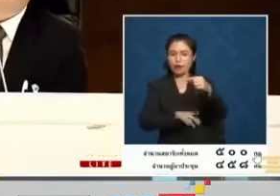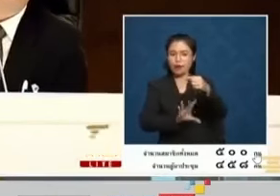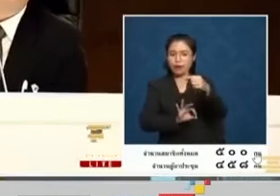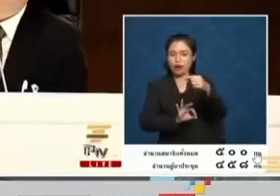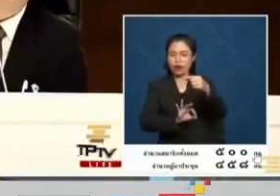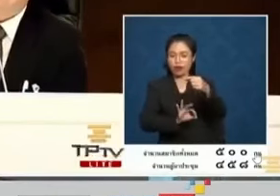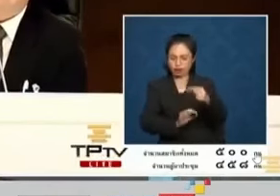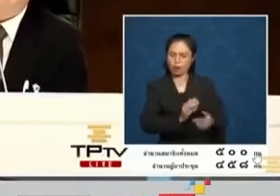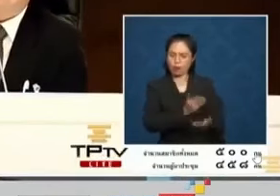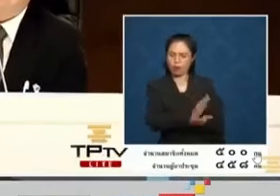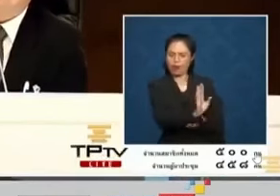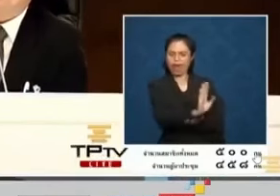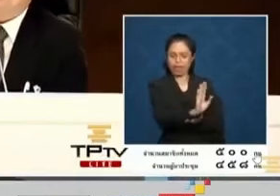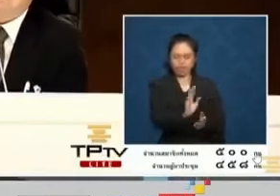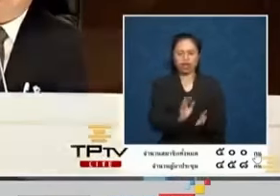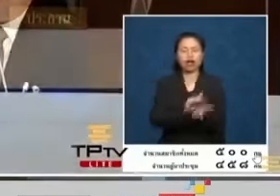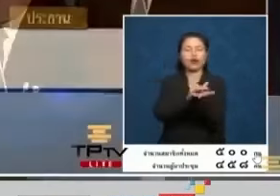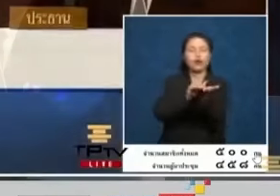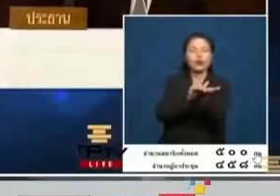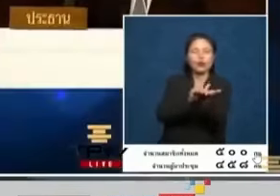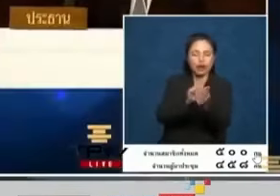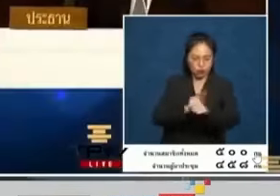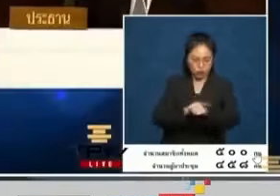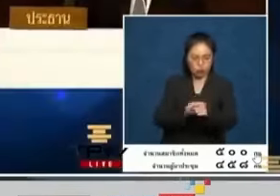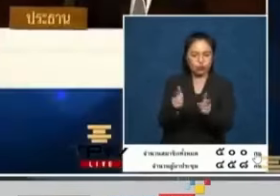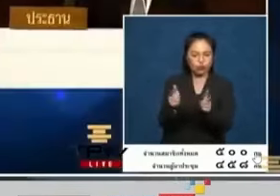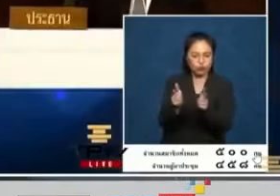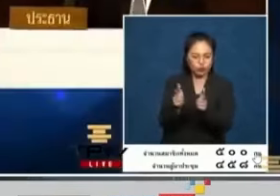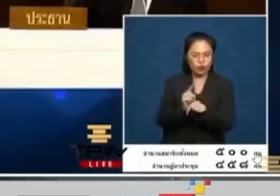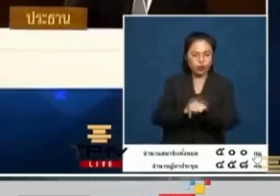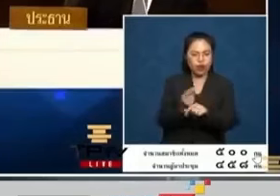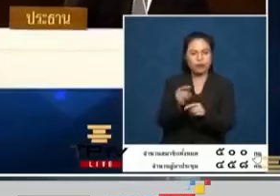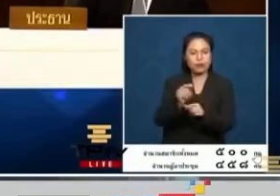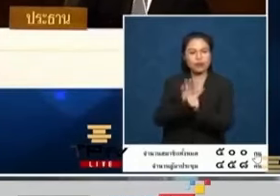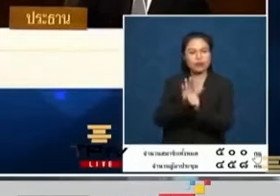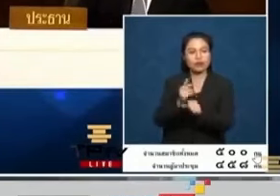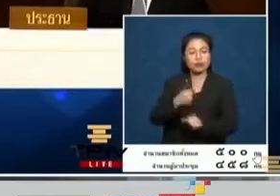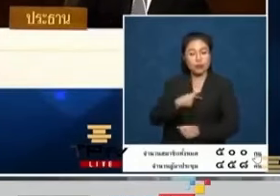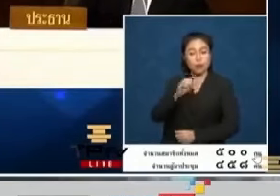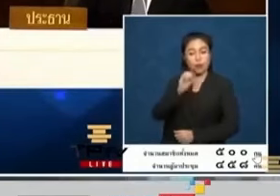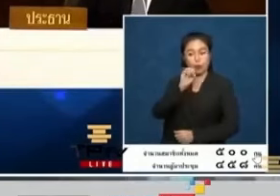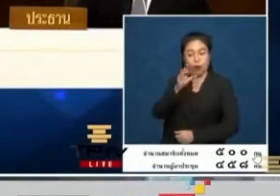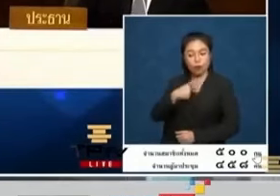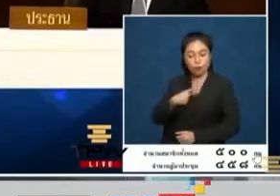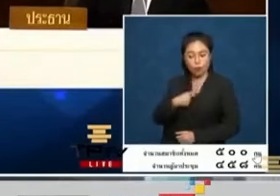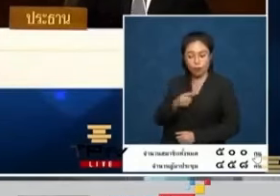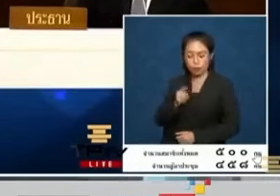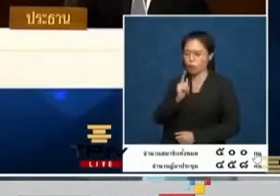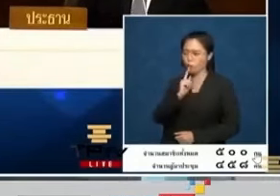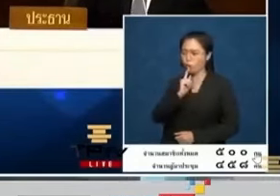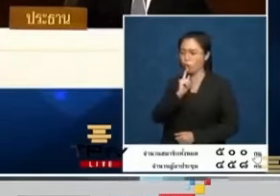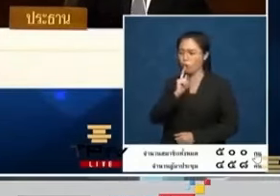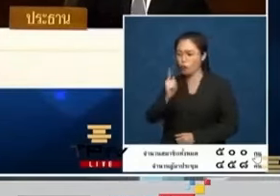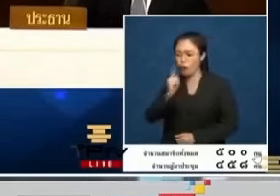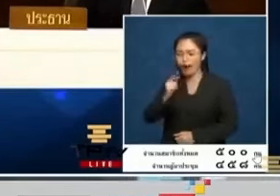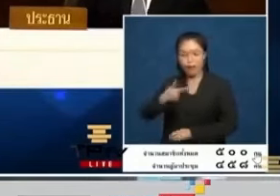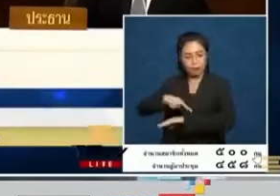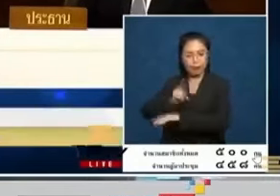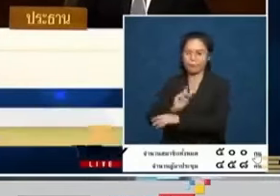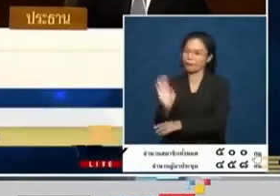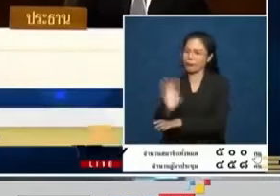คดี112ซ้ำซากไม่มีปัญหาเลยพยายามผลักดันกฎหมายนิรโทษกรรมความผิด